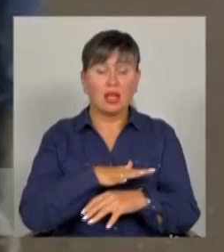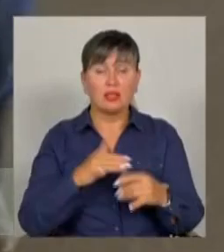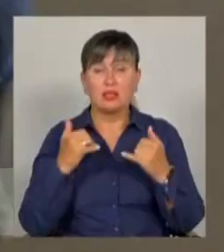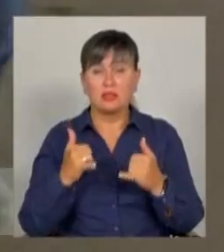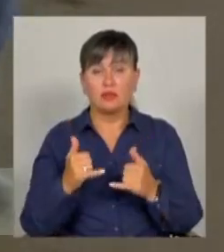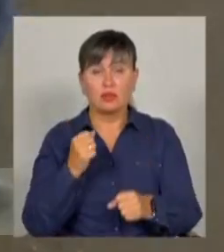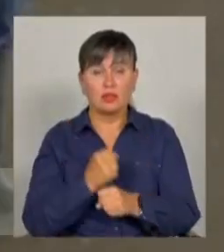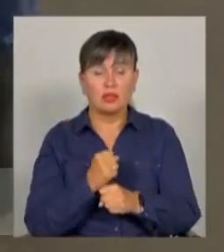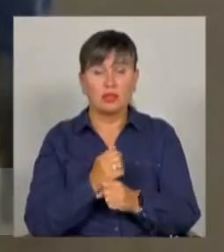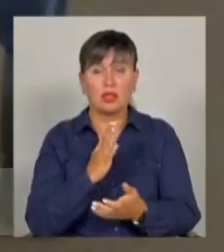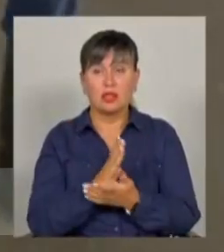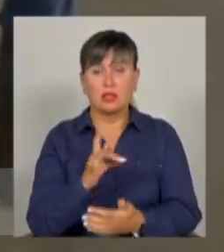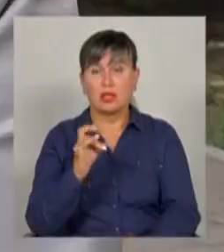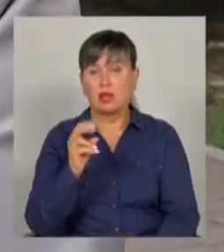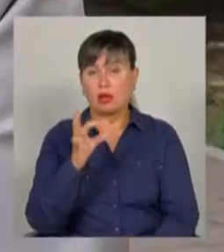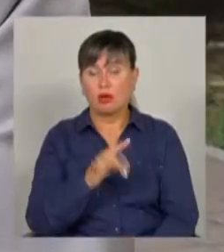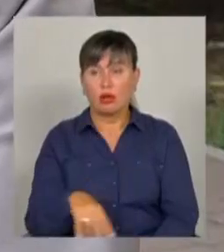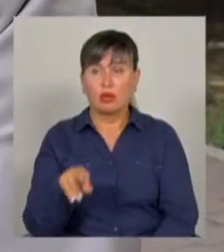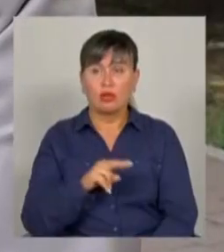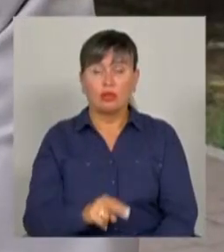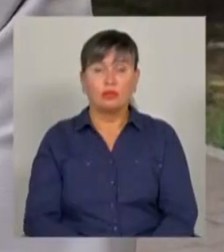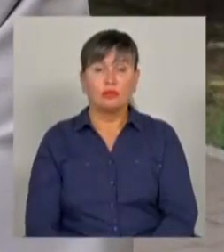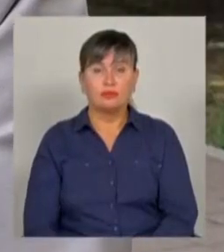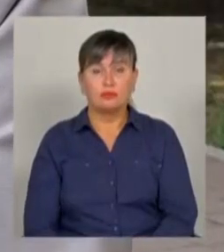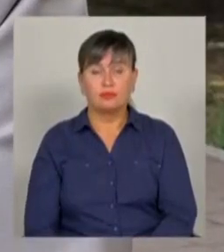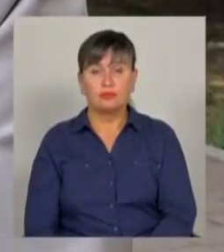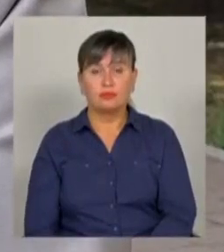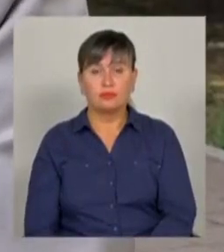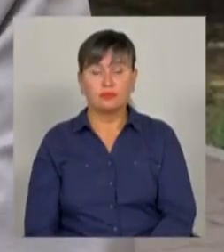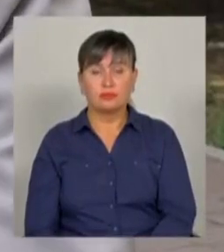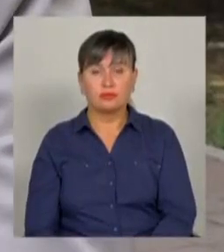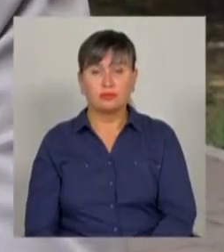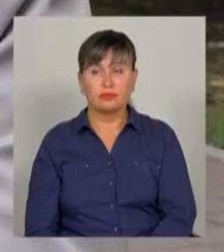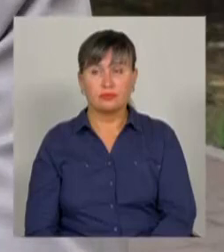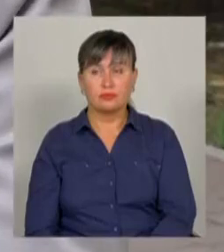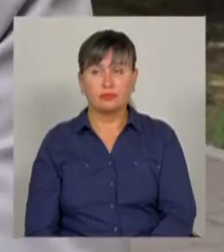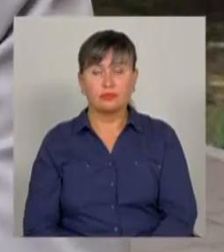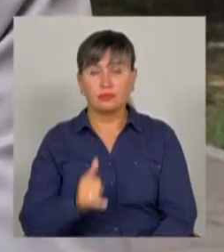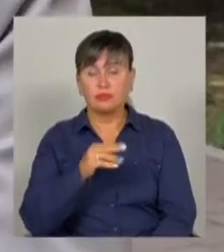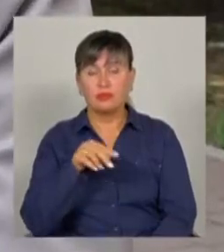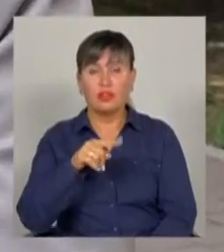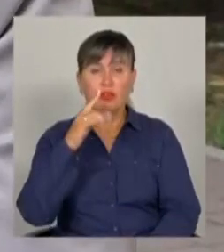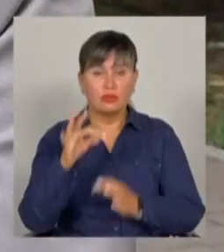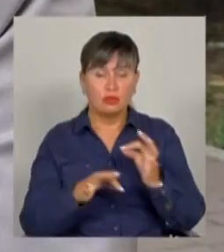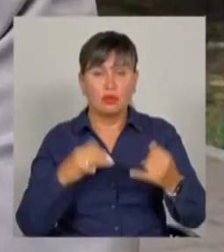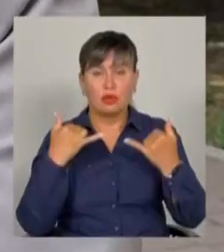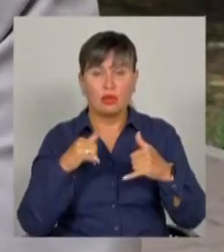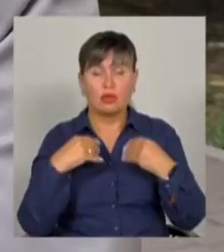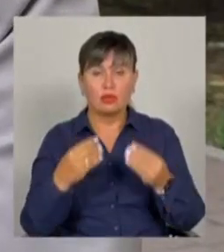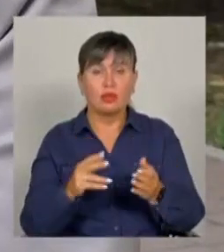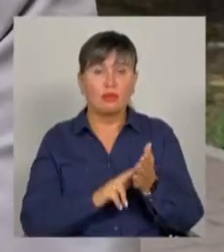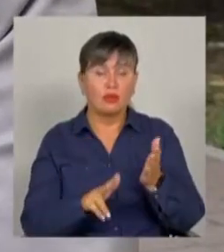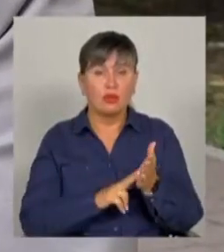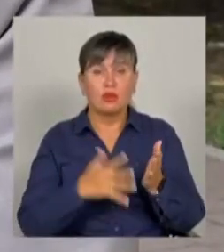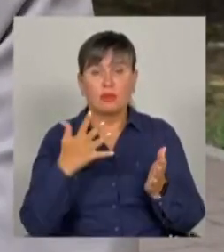бьют мировые рекорды, говорят ученые. Удой там в сутки корова дает